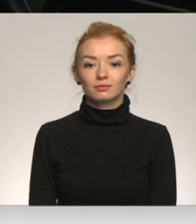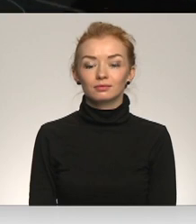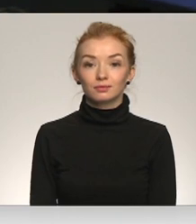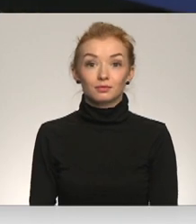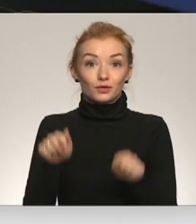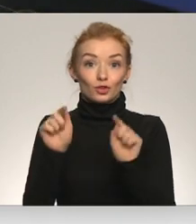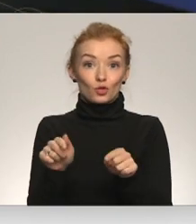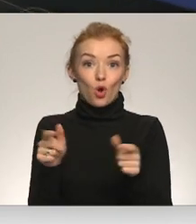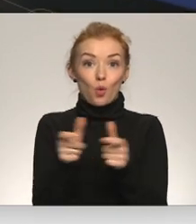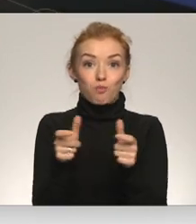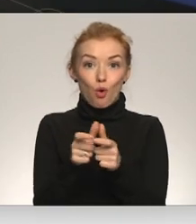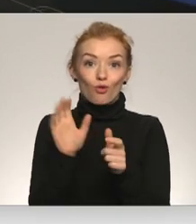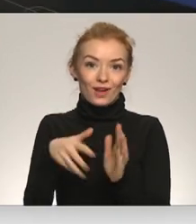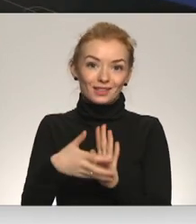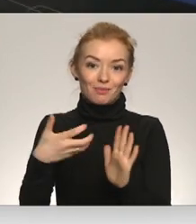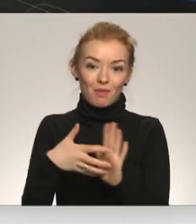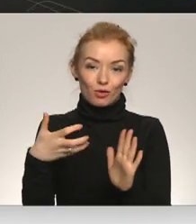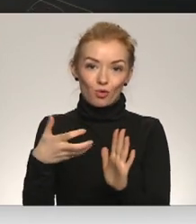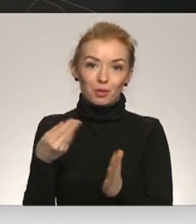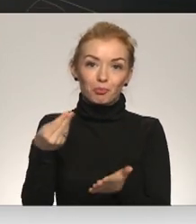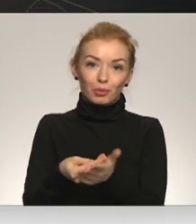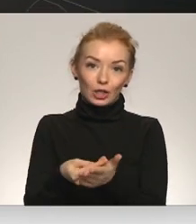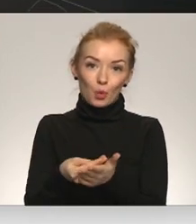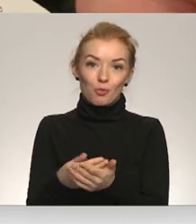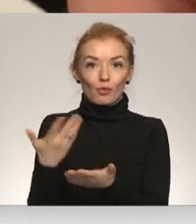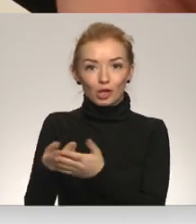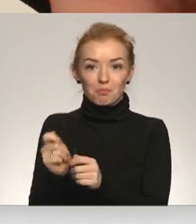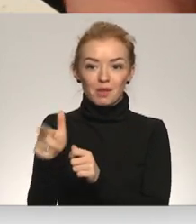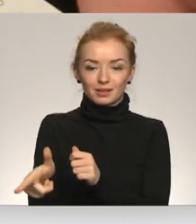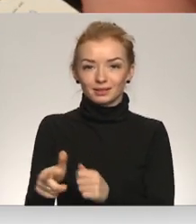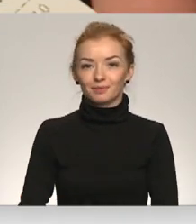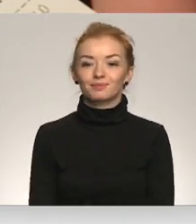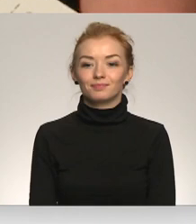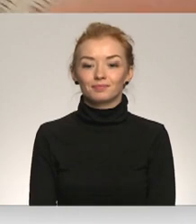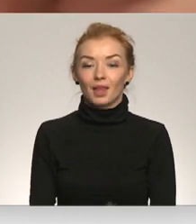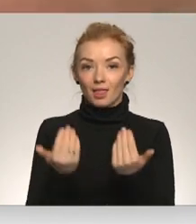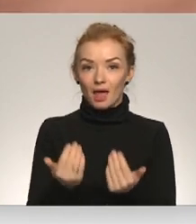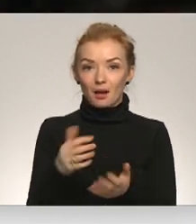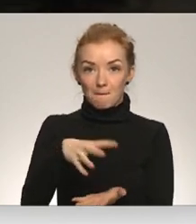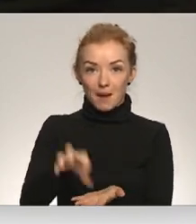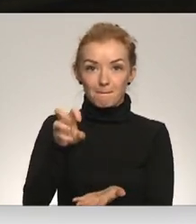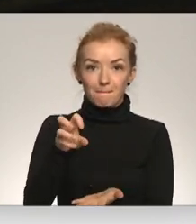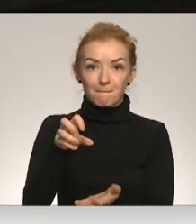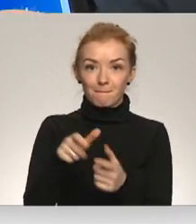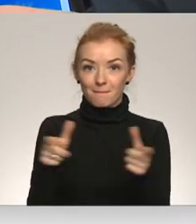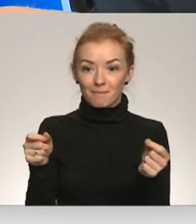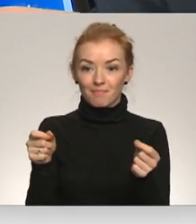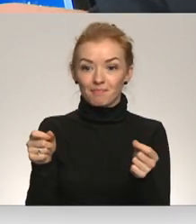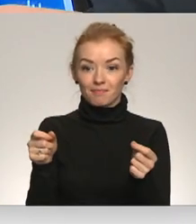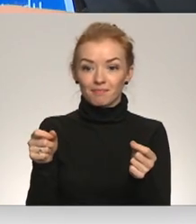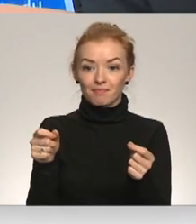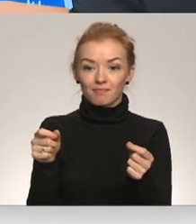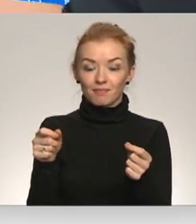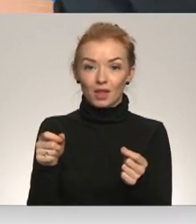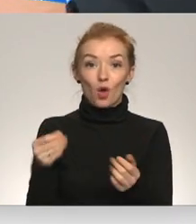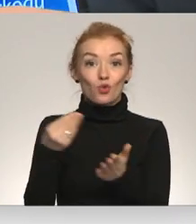Un šo depozīta kuponu varēs izmantot pirkumu apmaksājumu. Noskanēsim tagad mūsu kuponu. Kožļājumās gumijas